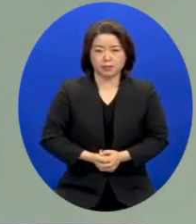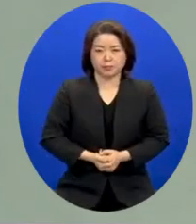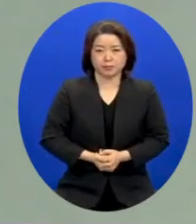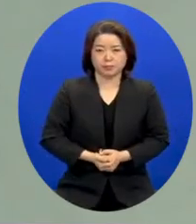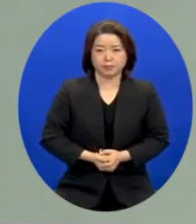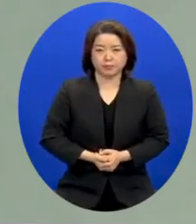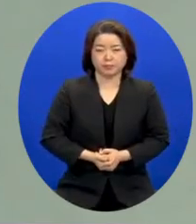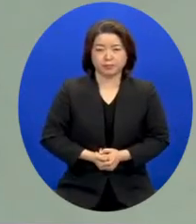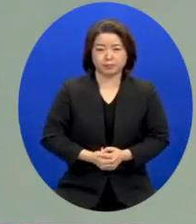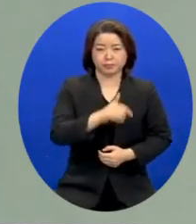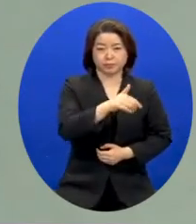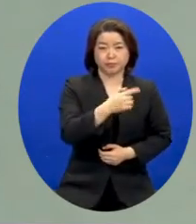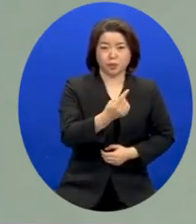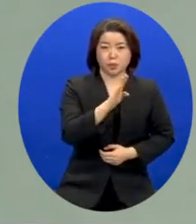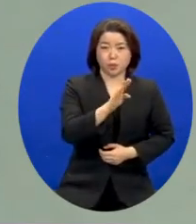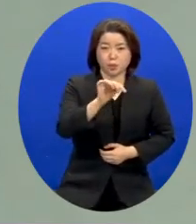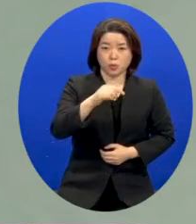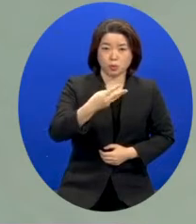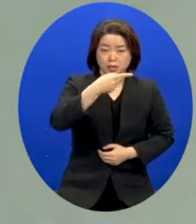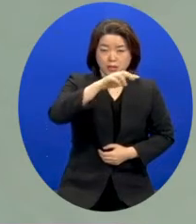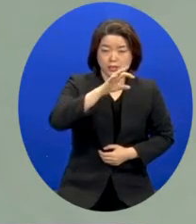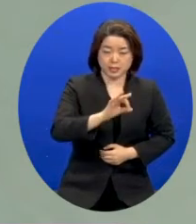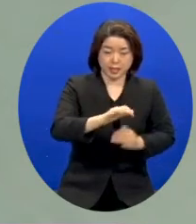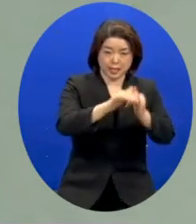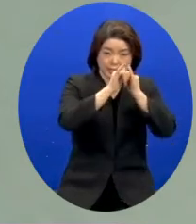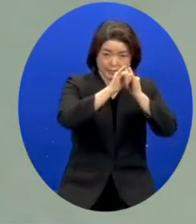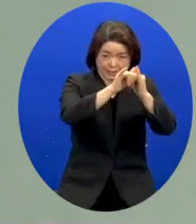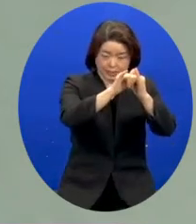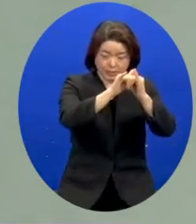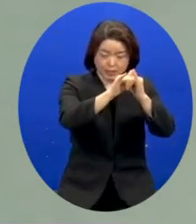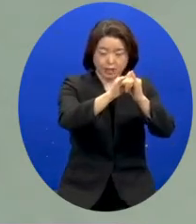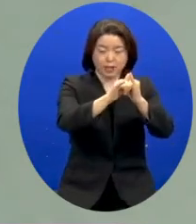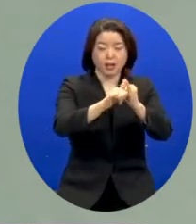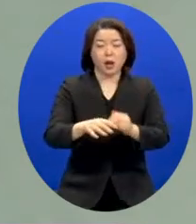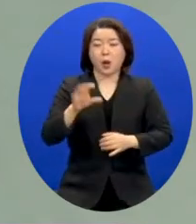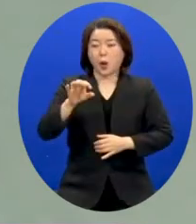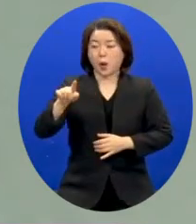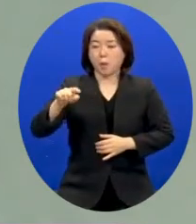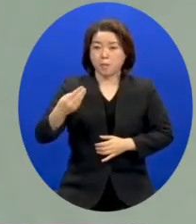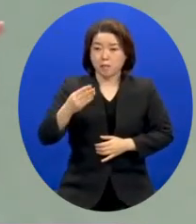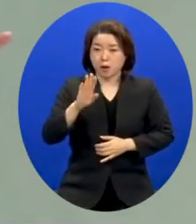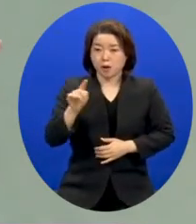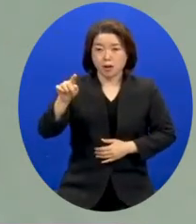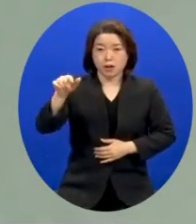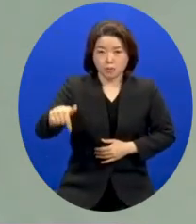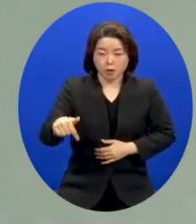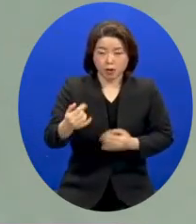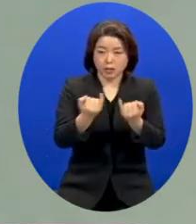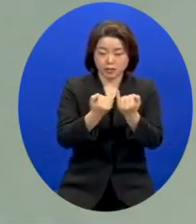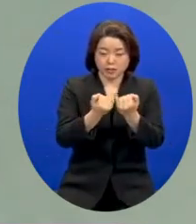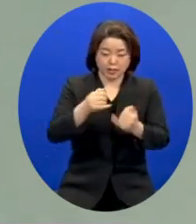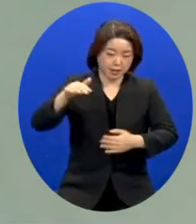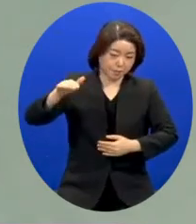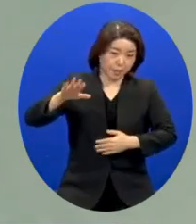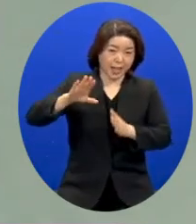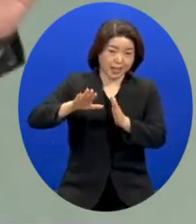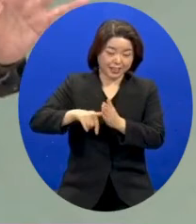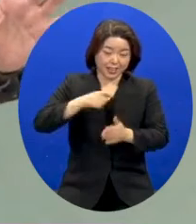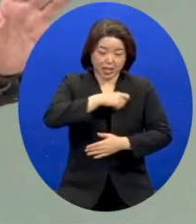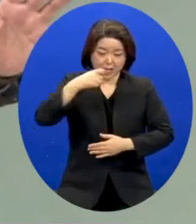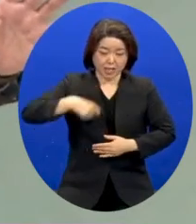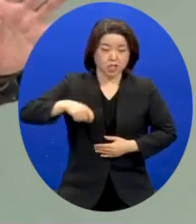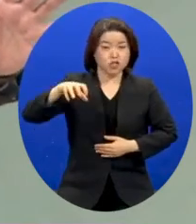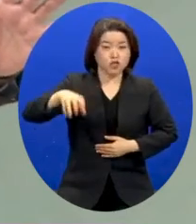것입니다. 노벨상 수상자인 펄벅 여사가 어릴 때 중국에서 살았습니다. 그